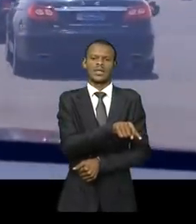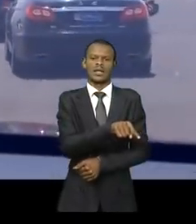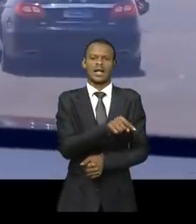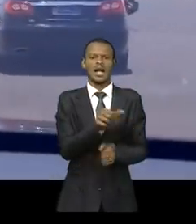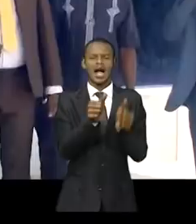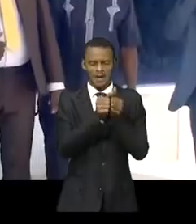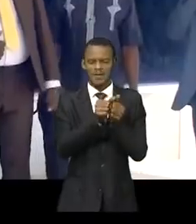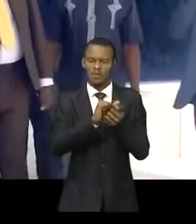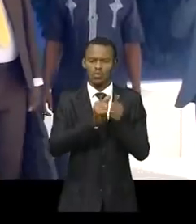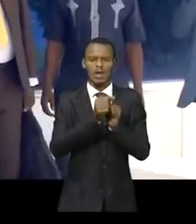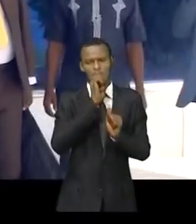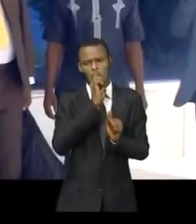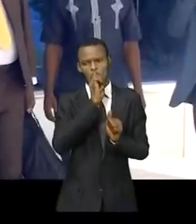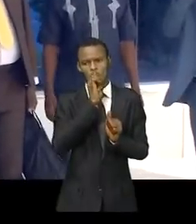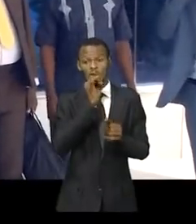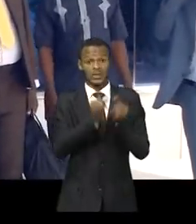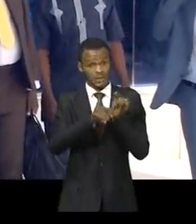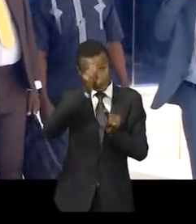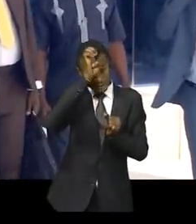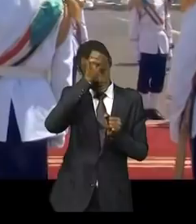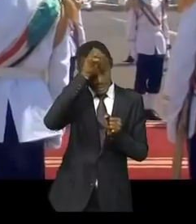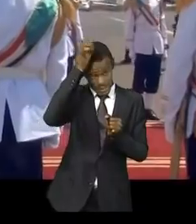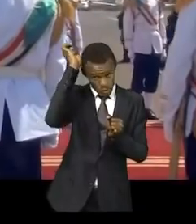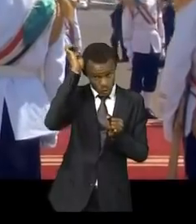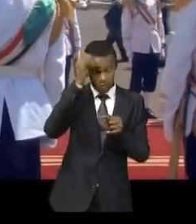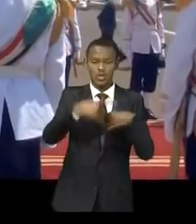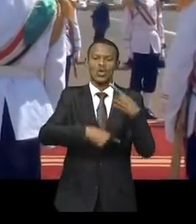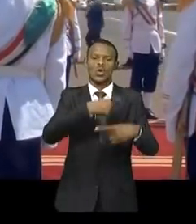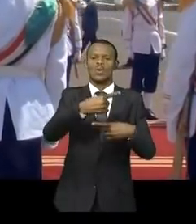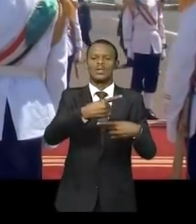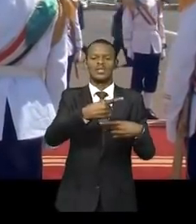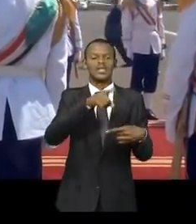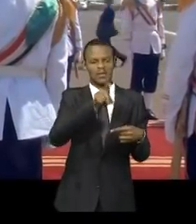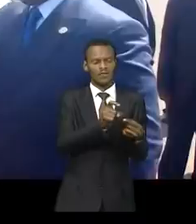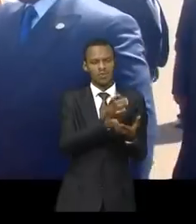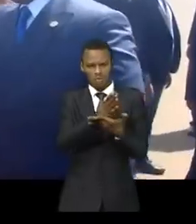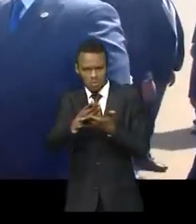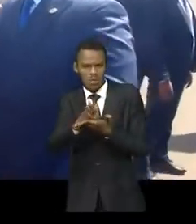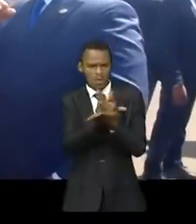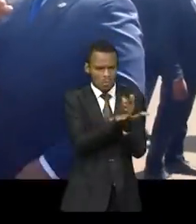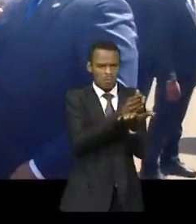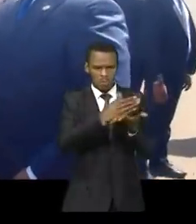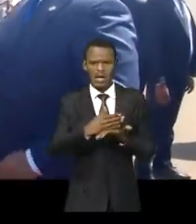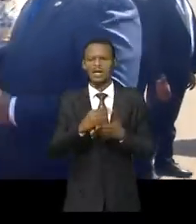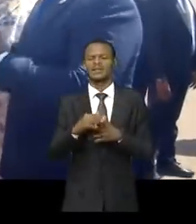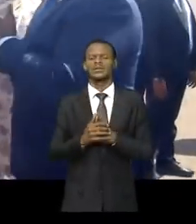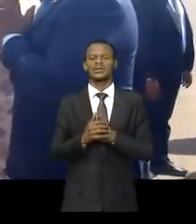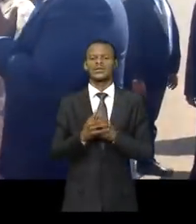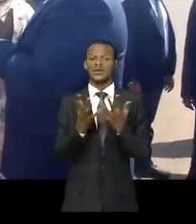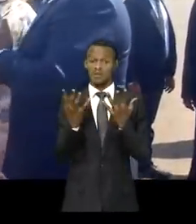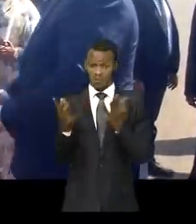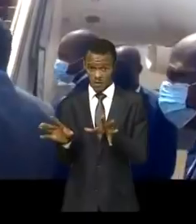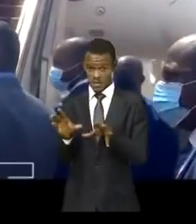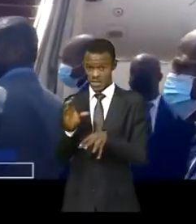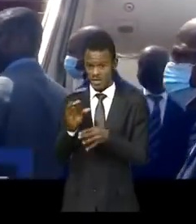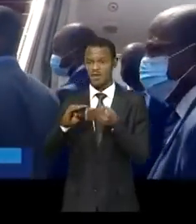en 2013 arrive à terme sans accord entre les parties. Après Khartoum, la prochaine étape du périple